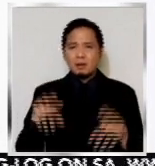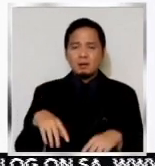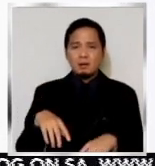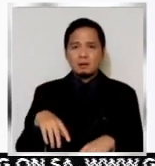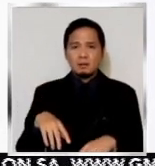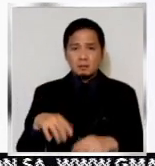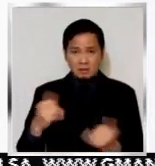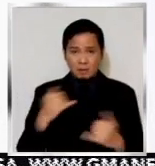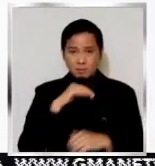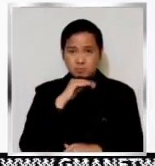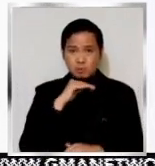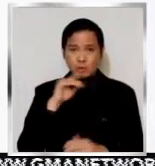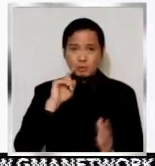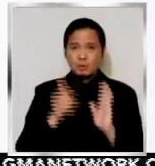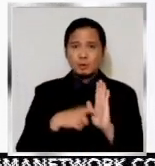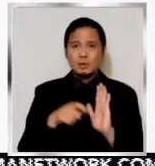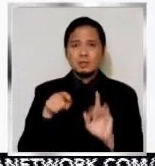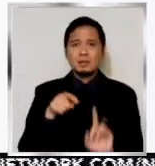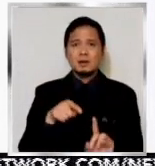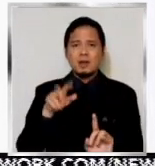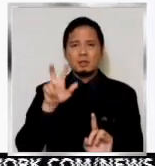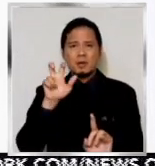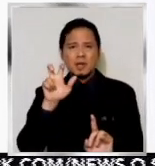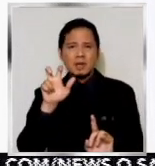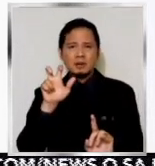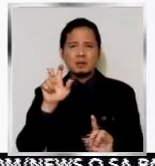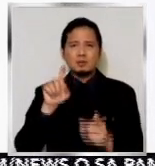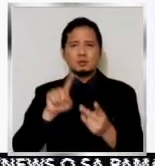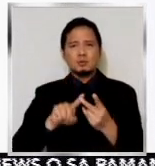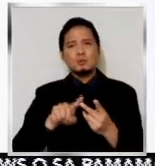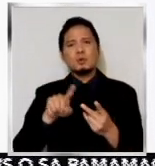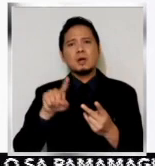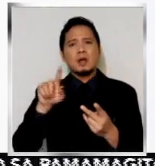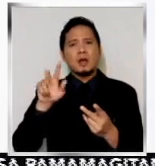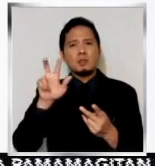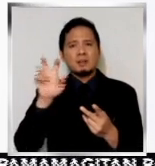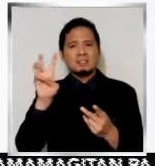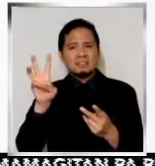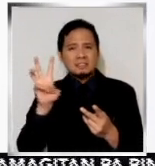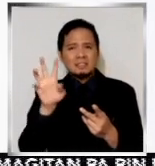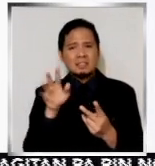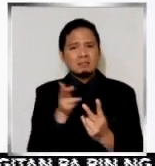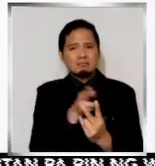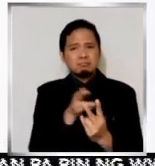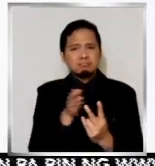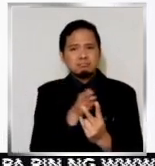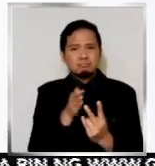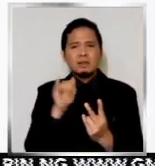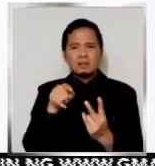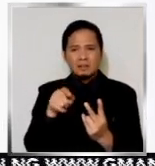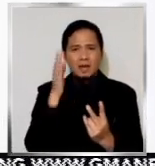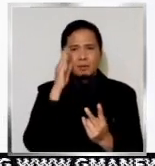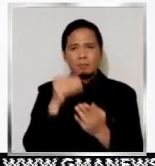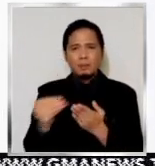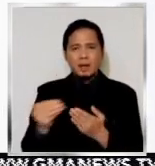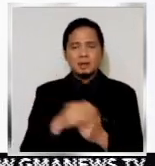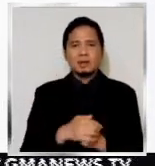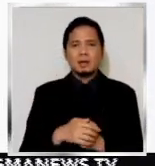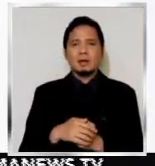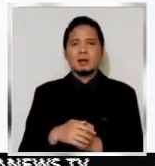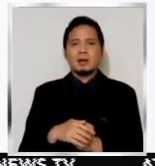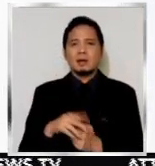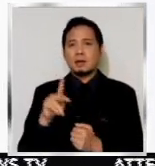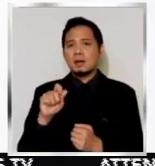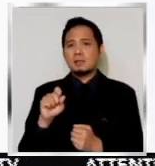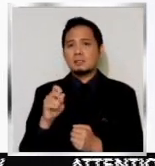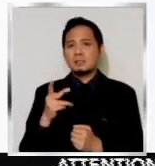from 300 to 360. Depende sa kung saan merkado. Tapos yung kasim, nakakasarot sa